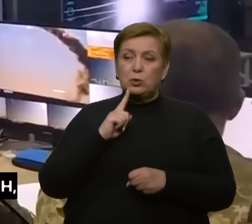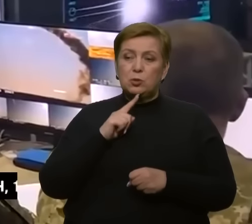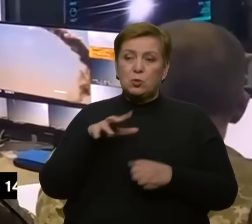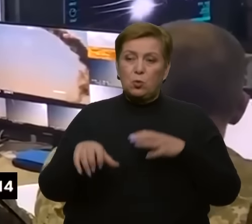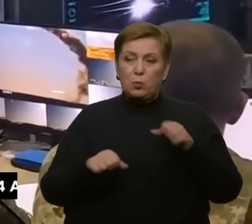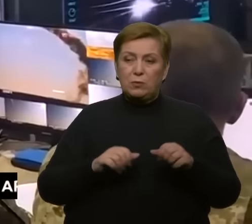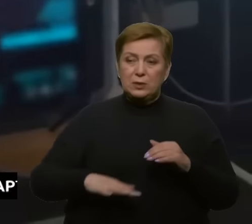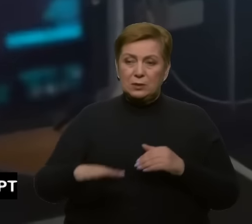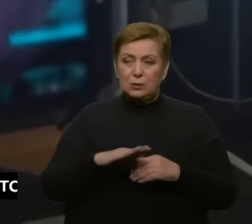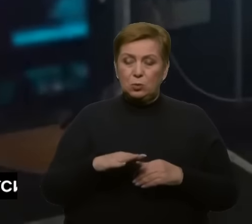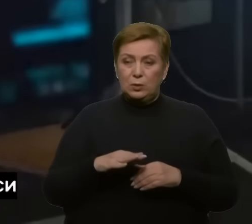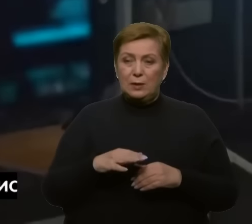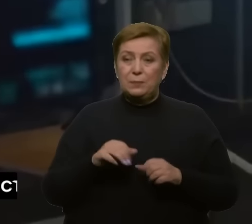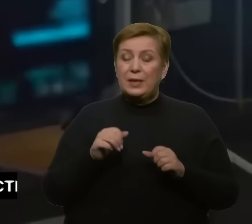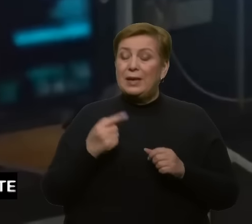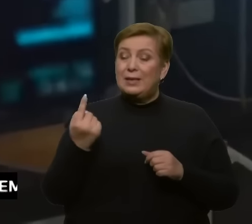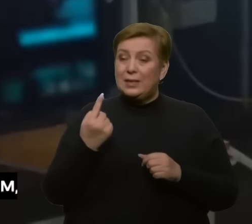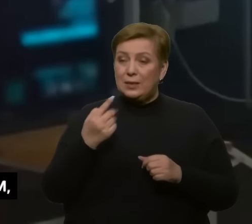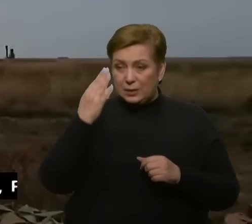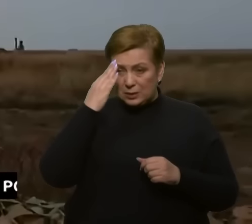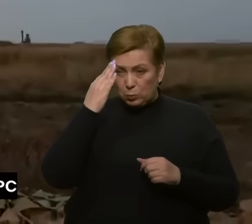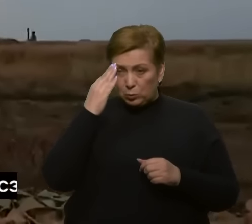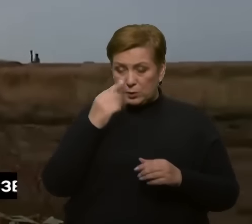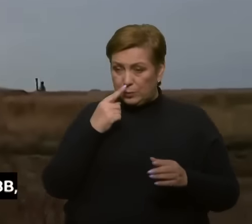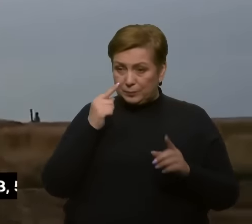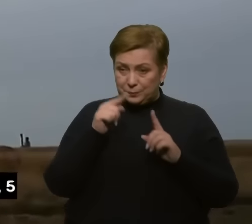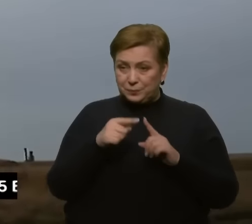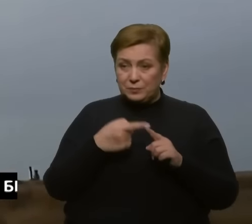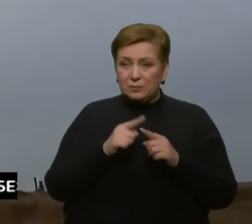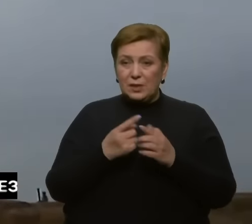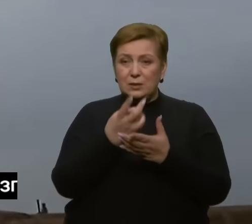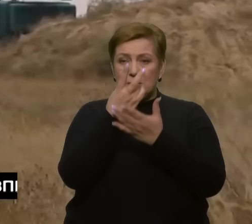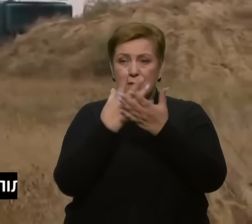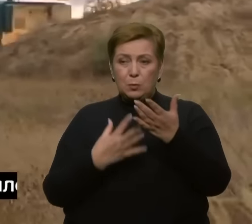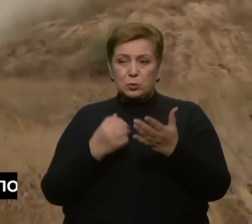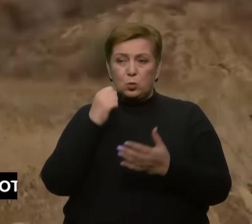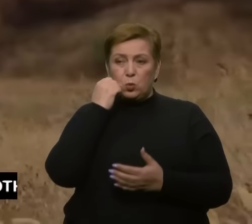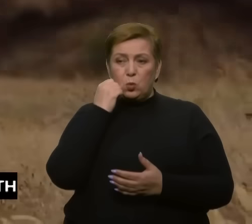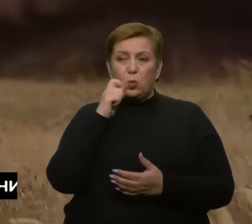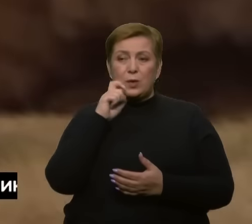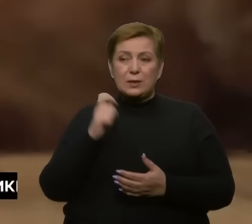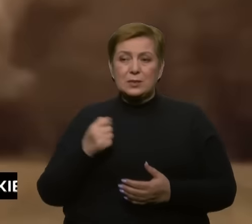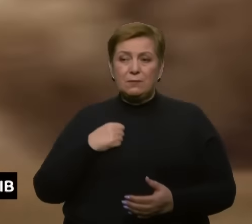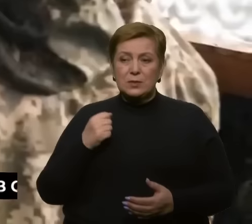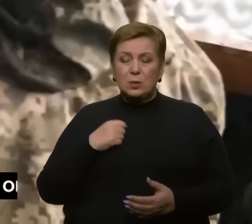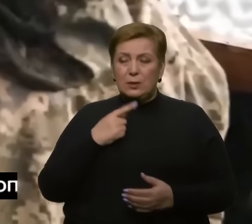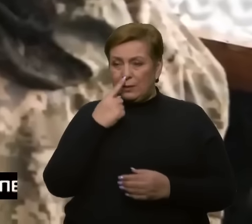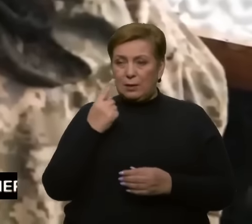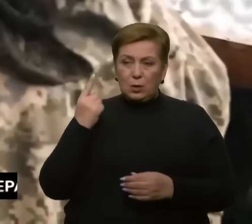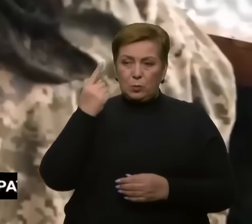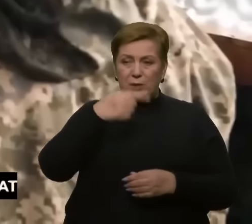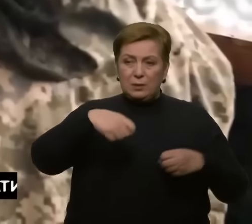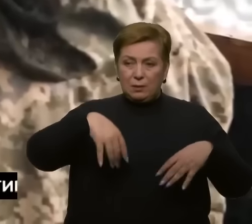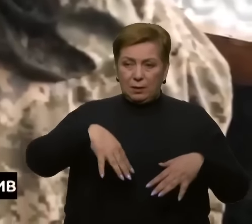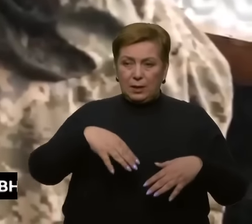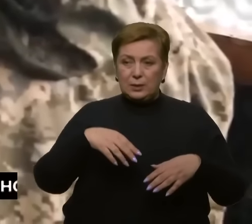єдиний спосіб дотягнутися до кримських литовищ, де базуються російські винищувачі, це запуск українськими військовими далекобійних ракет та дронів. І ця